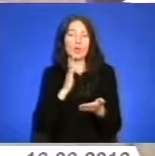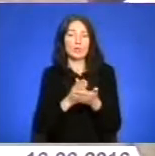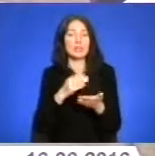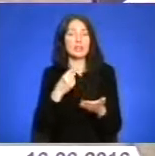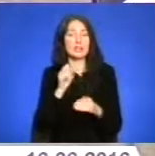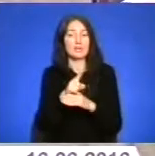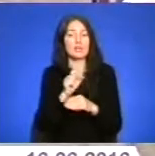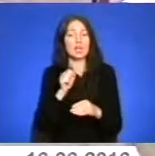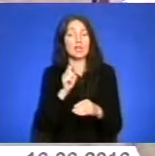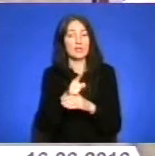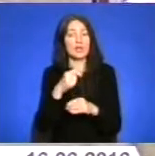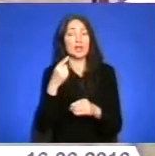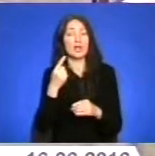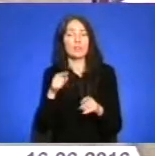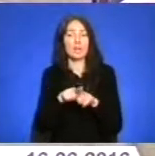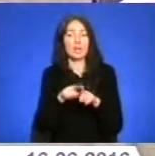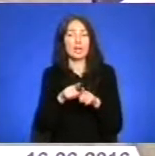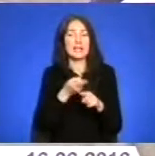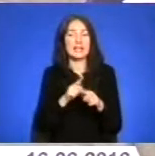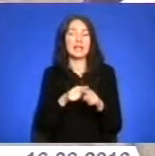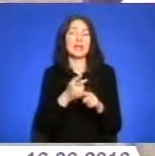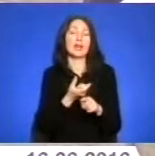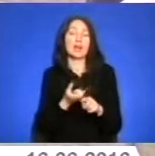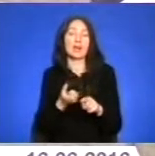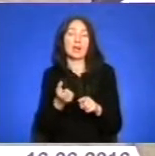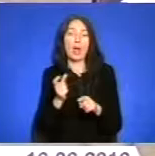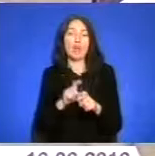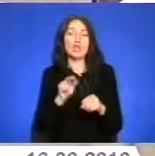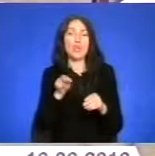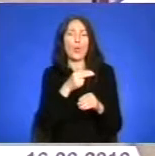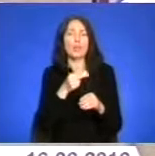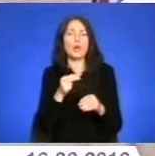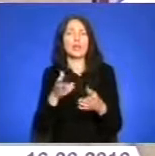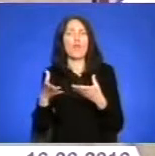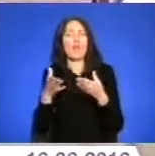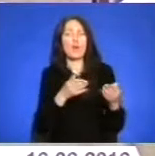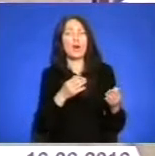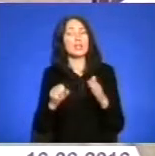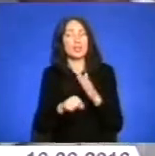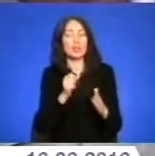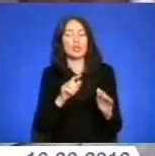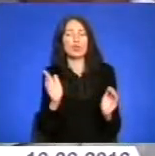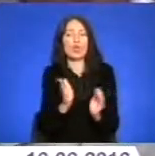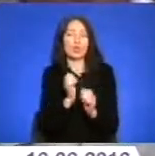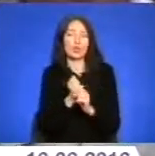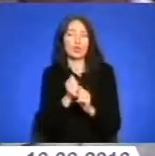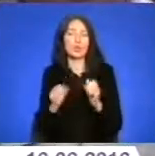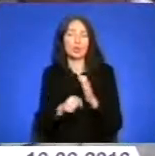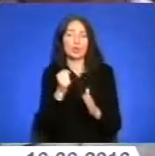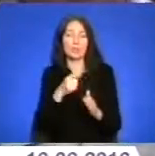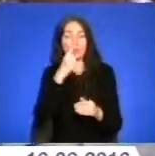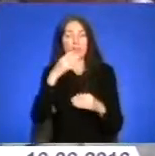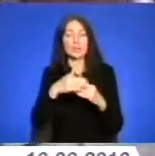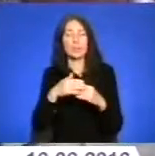А завдання одні – це якомога більше профілактики злочинності, впливати на злочинність, щоб менше скоїли злочини. Максимально наблизити